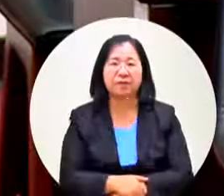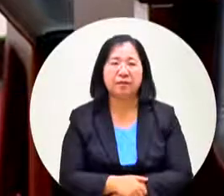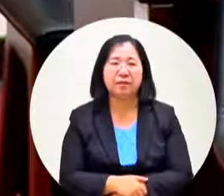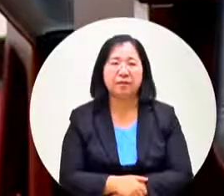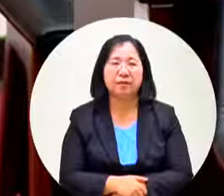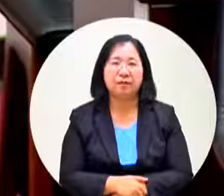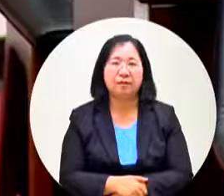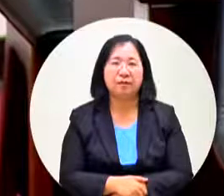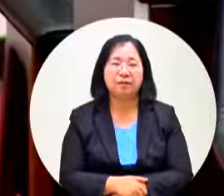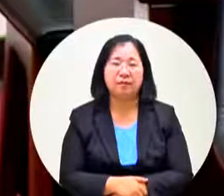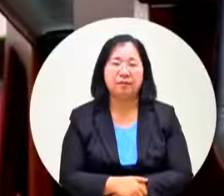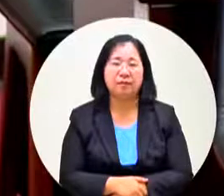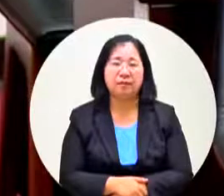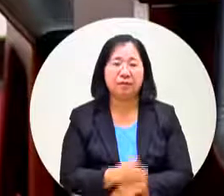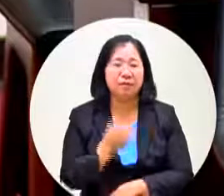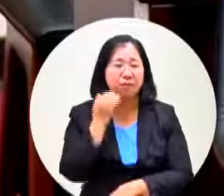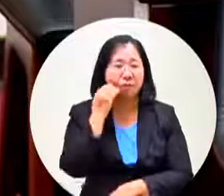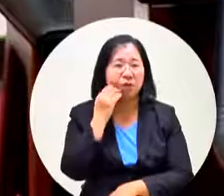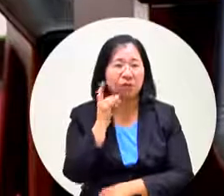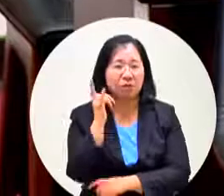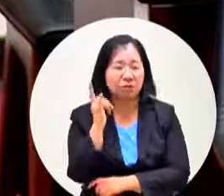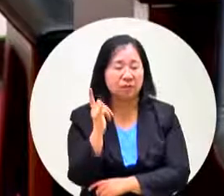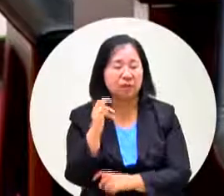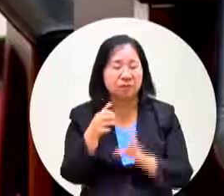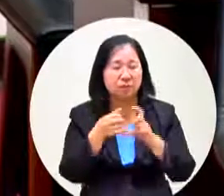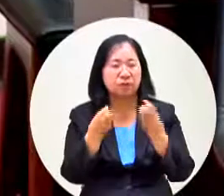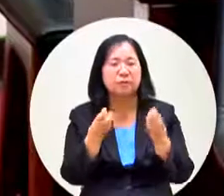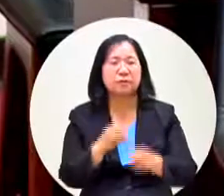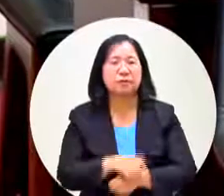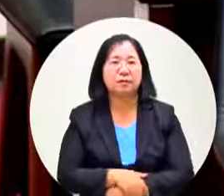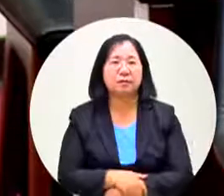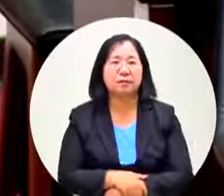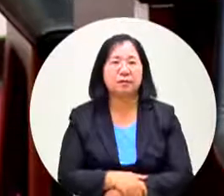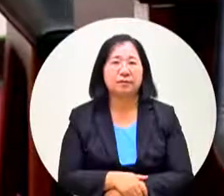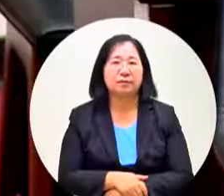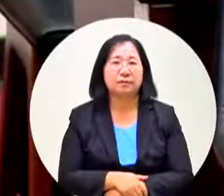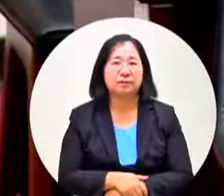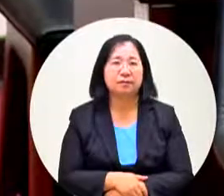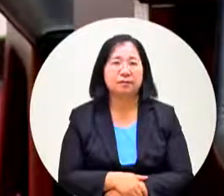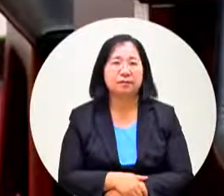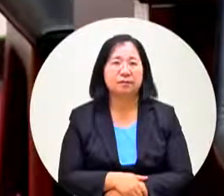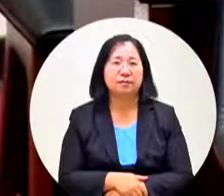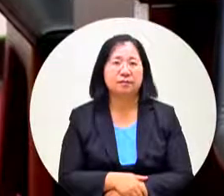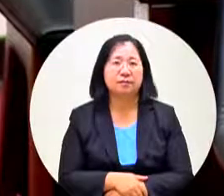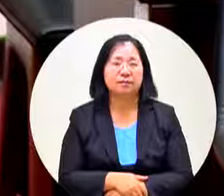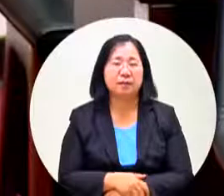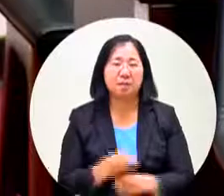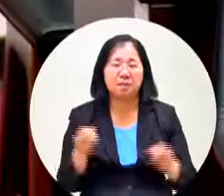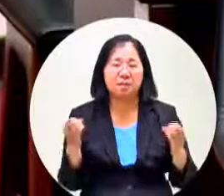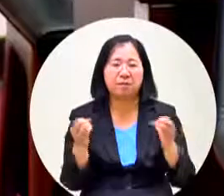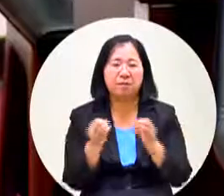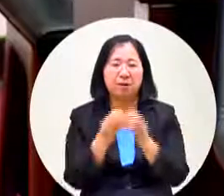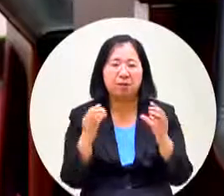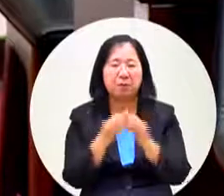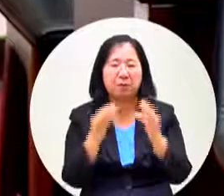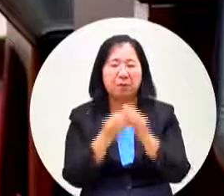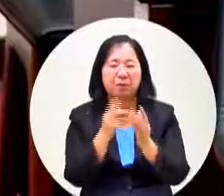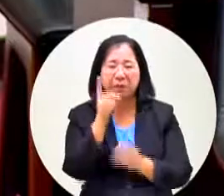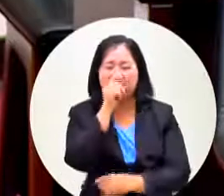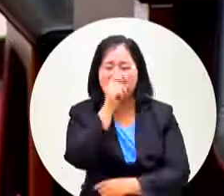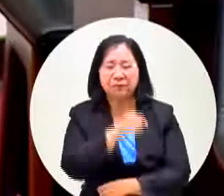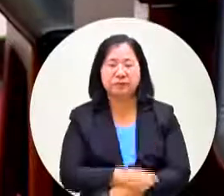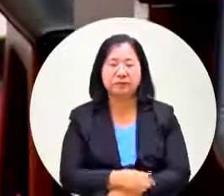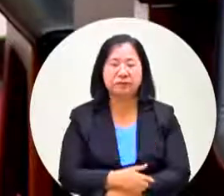个专用灯啊，就是红灯左转啦吼。啊，地主会变作安怎呢？变作安怎？伊车要去